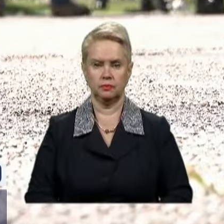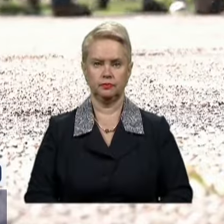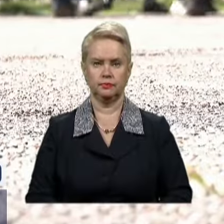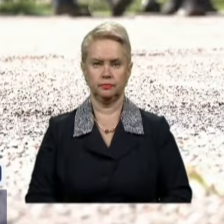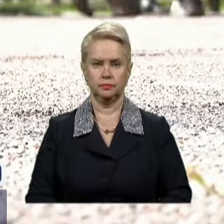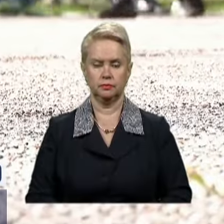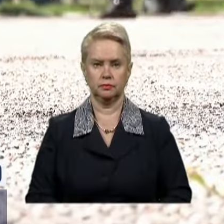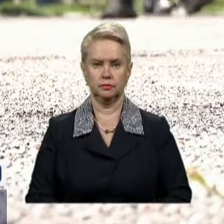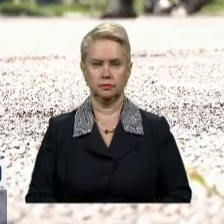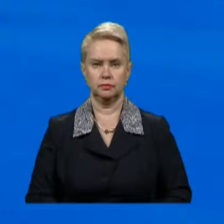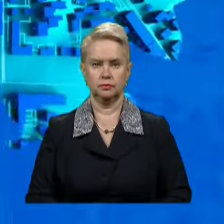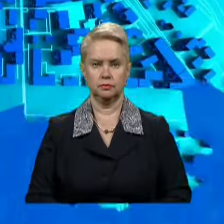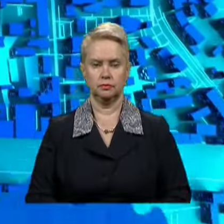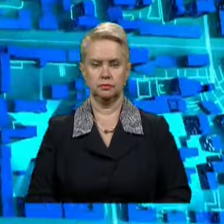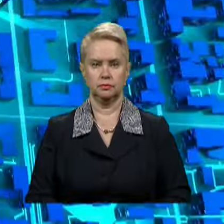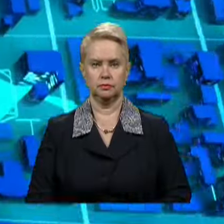каналу.